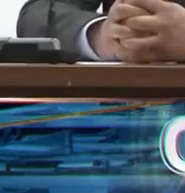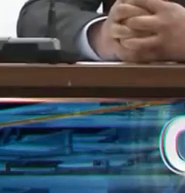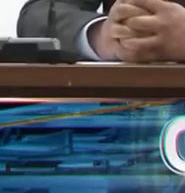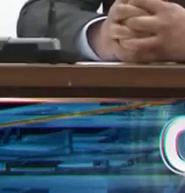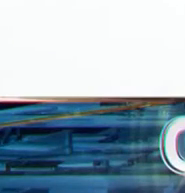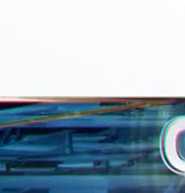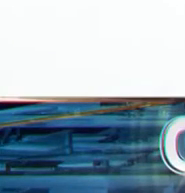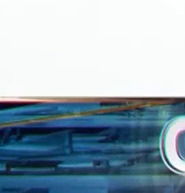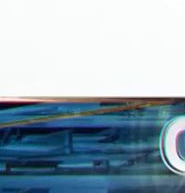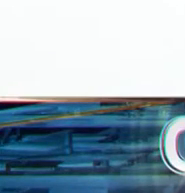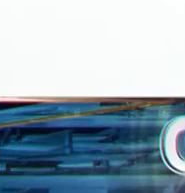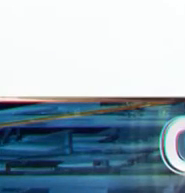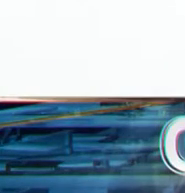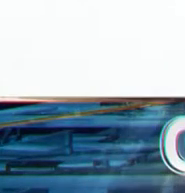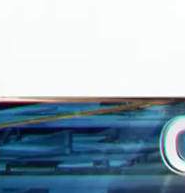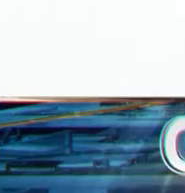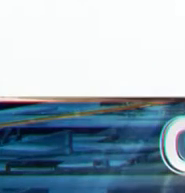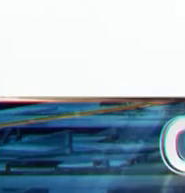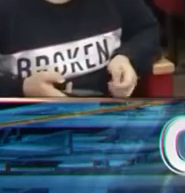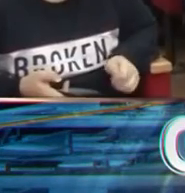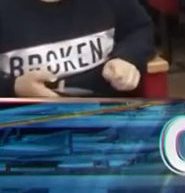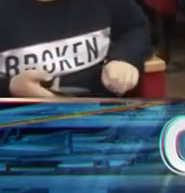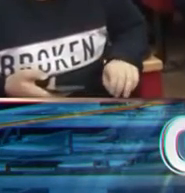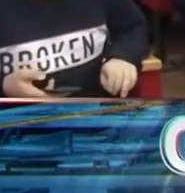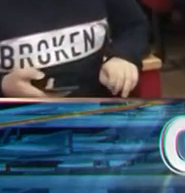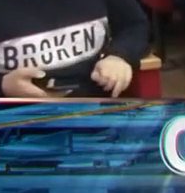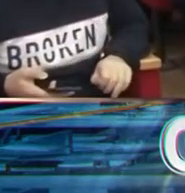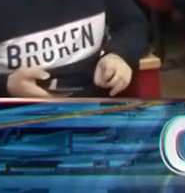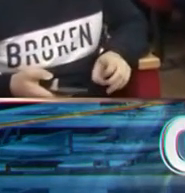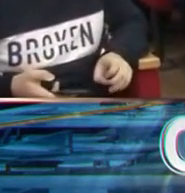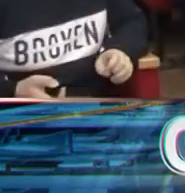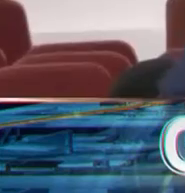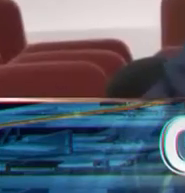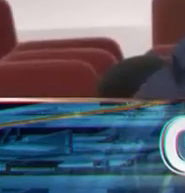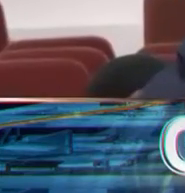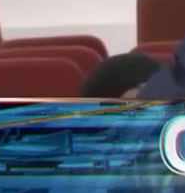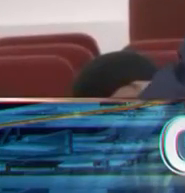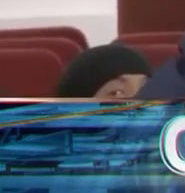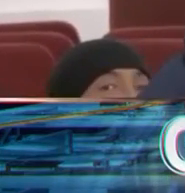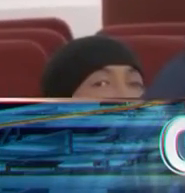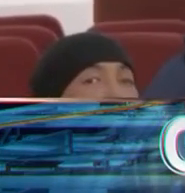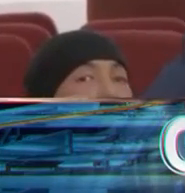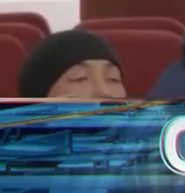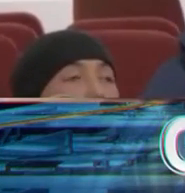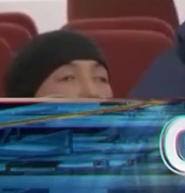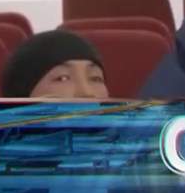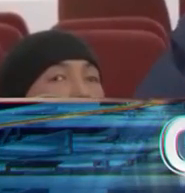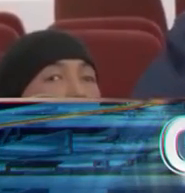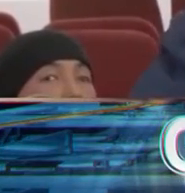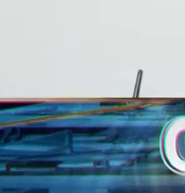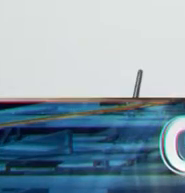Несправедливость или недопонимание? Крестьяне Кигенского района требуют землю у местных властей. По их словам, конкурс на